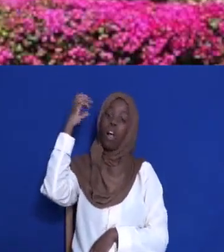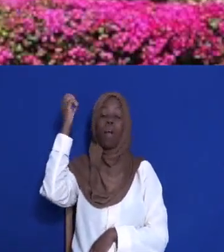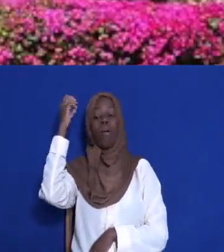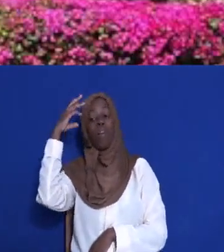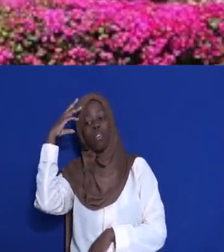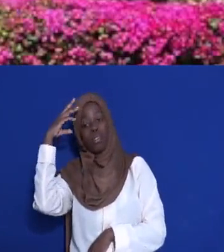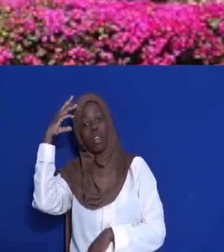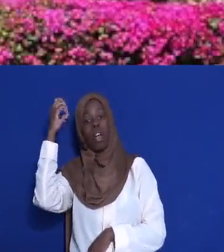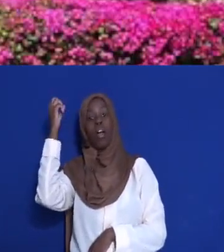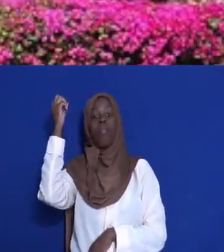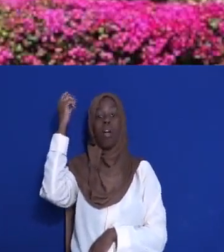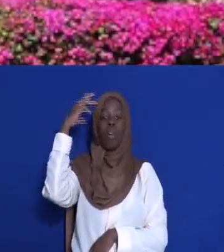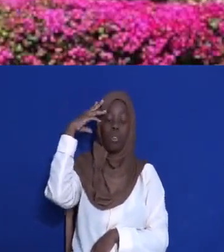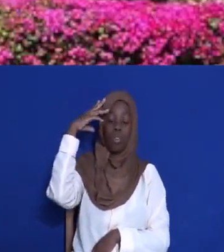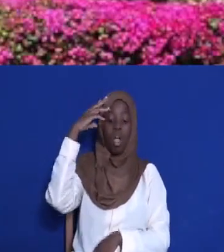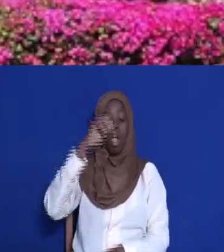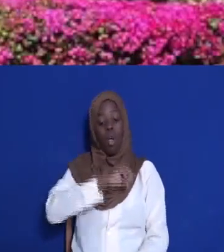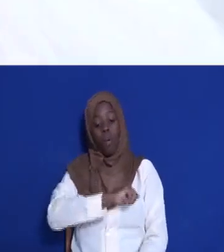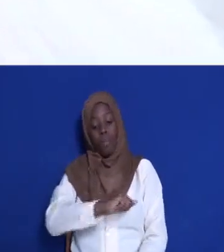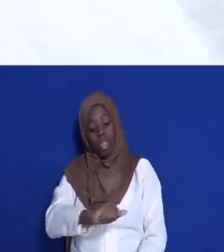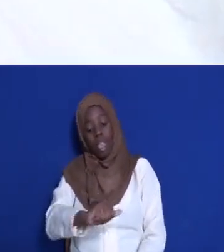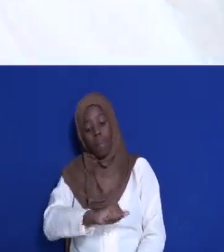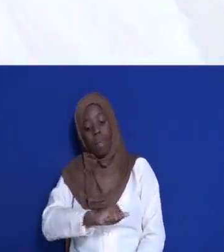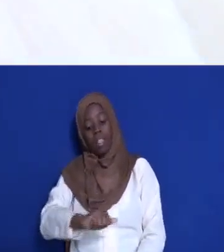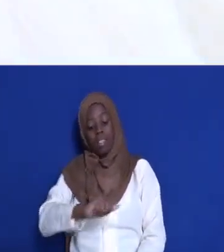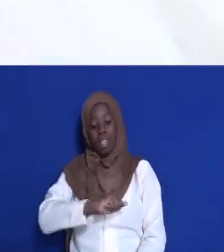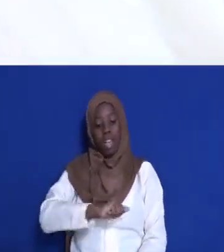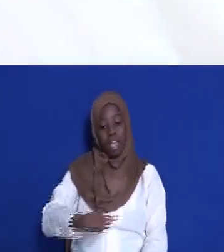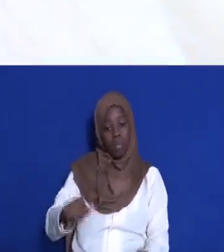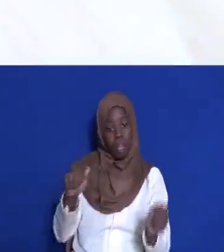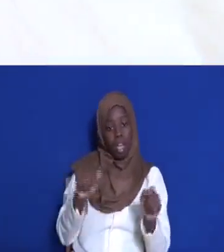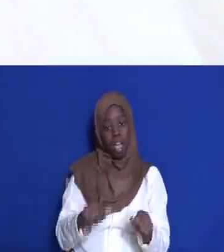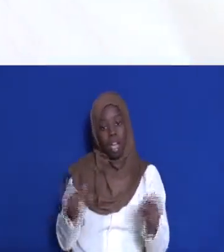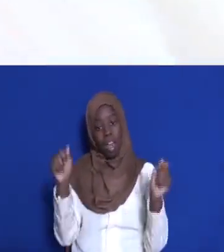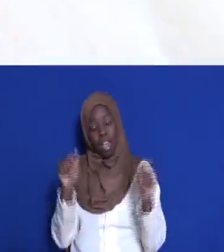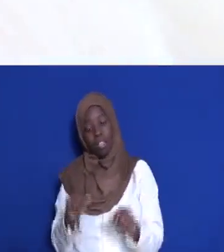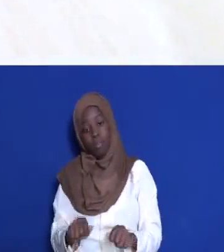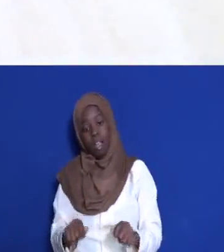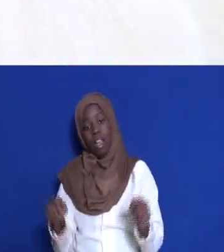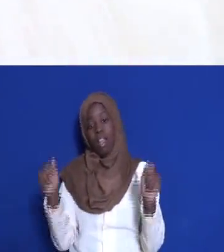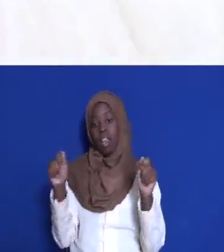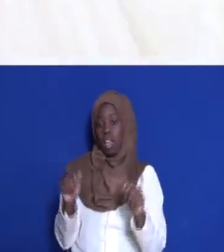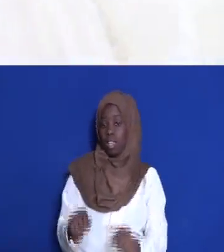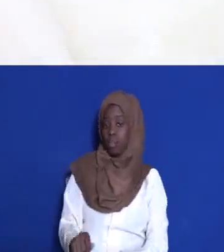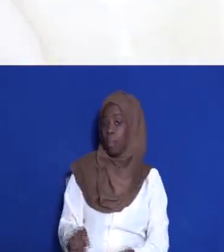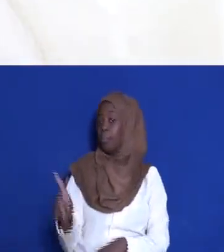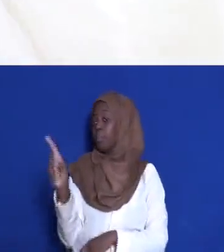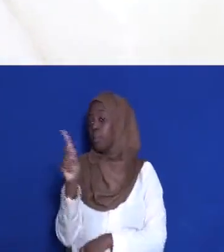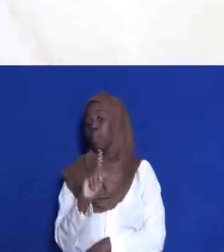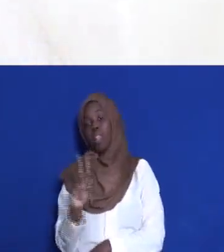magonjwa, magonjwa, magonjwa. Kupiga pasi lazima, lazima,